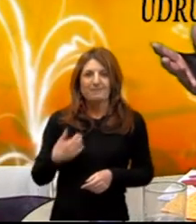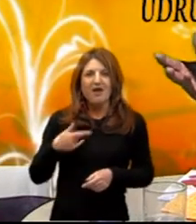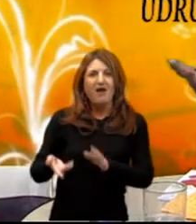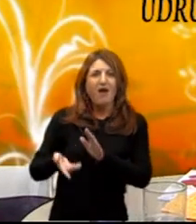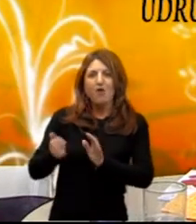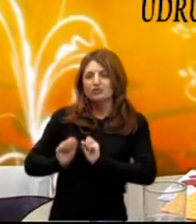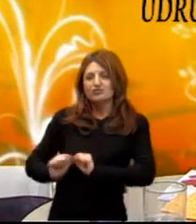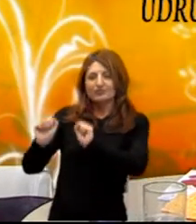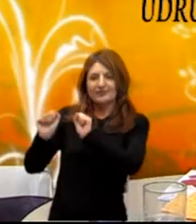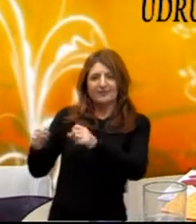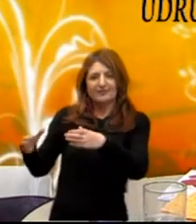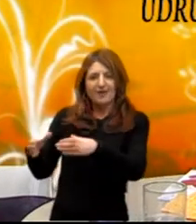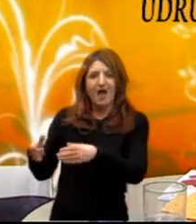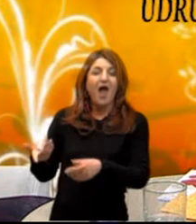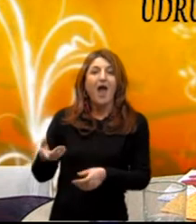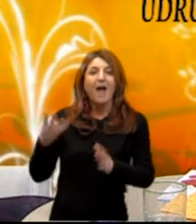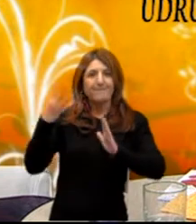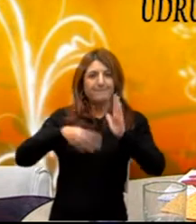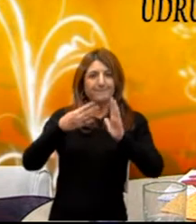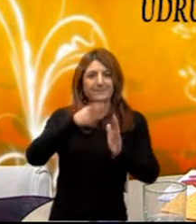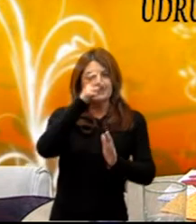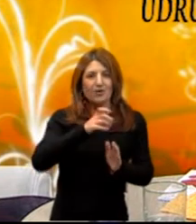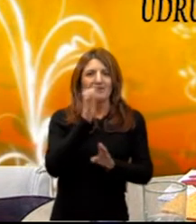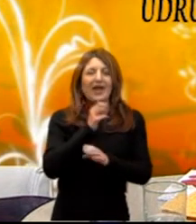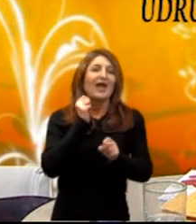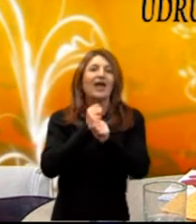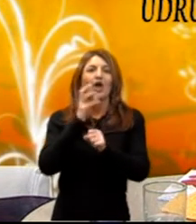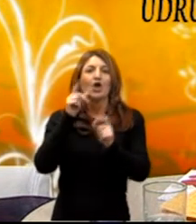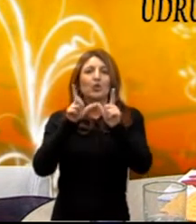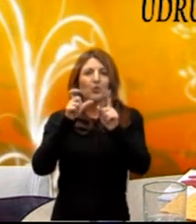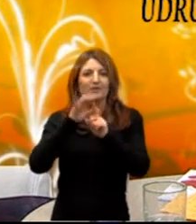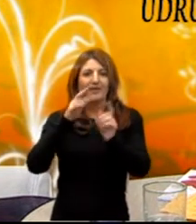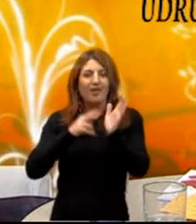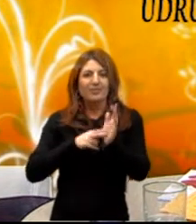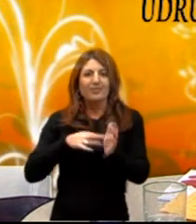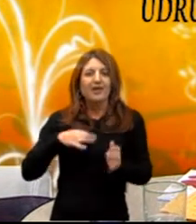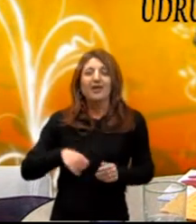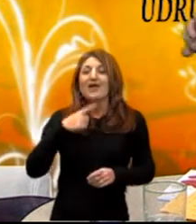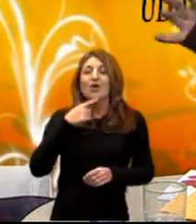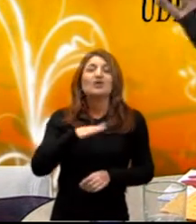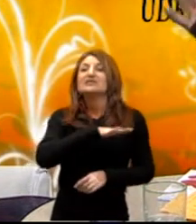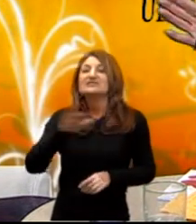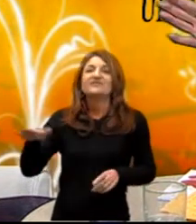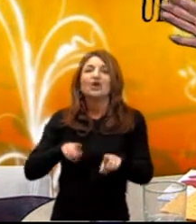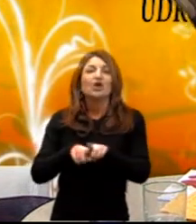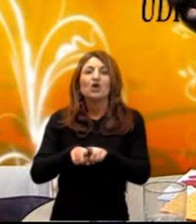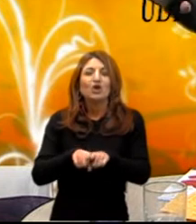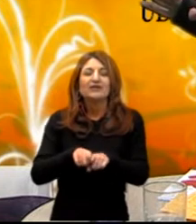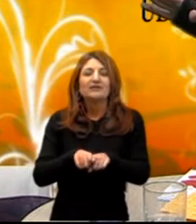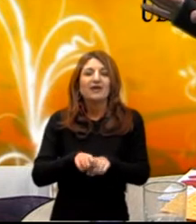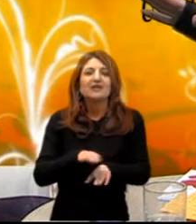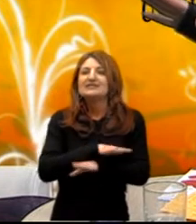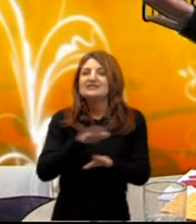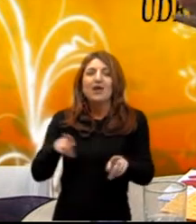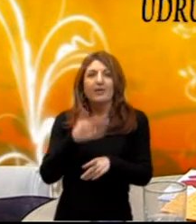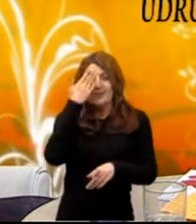štitimo. Ali ne zaboravite da je psihijatar, psihoterapeut Gruden rekao ovdje da svi roditelji, a svi to roditelji imaju, ne znam kakvi